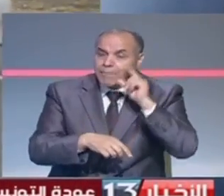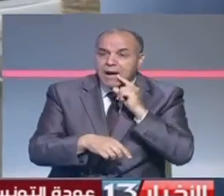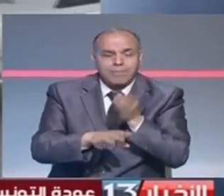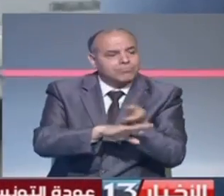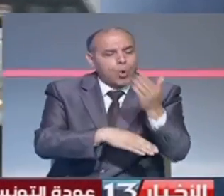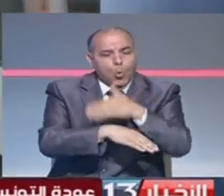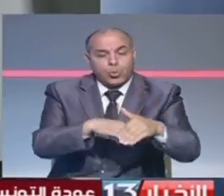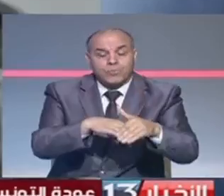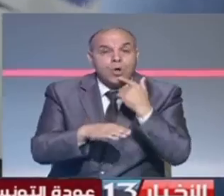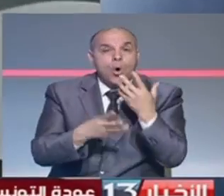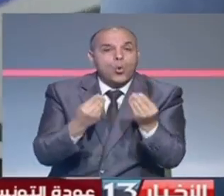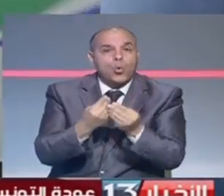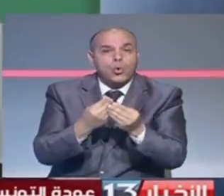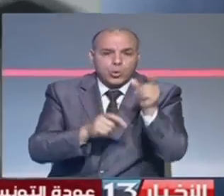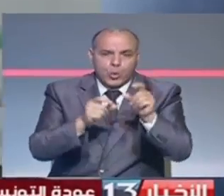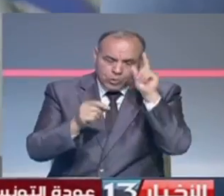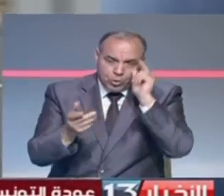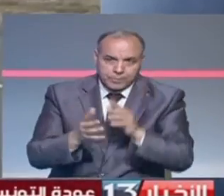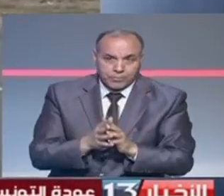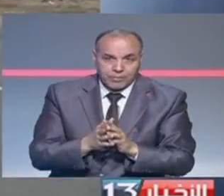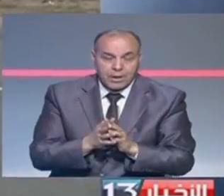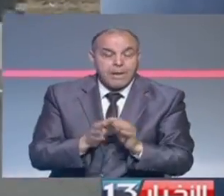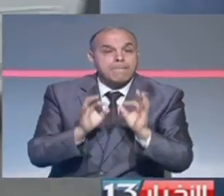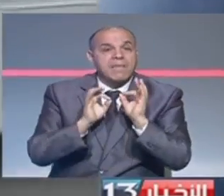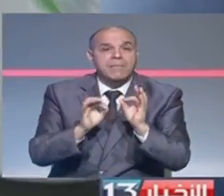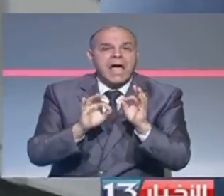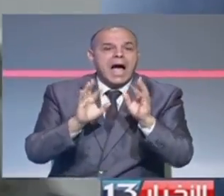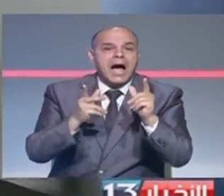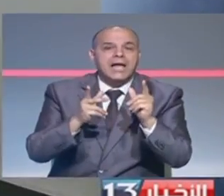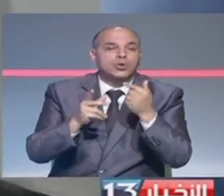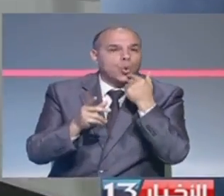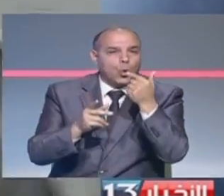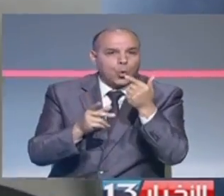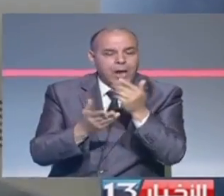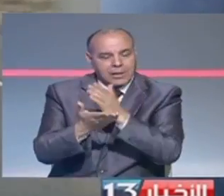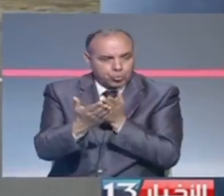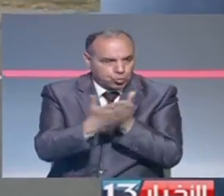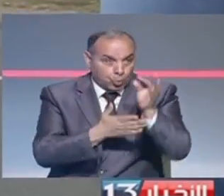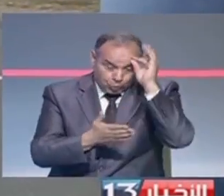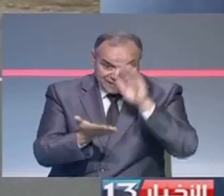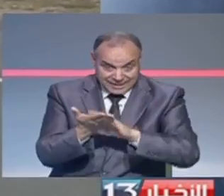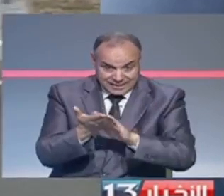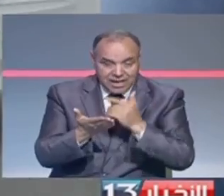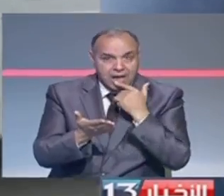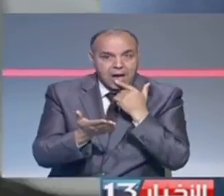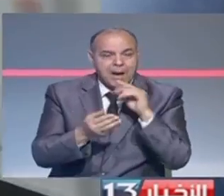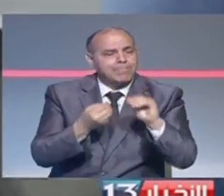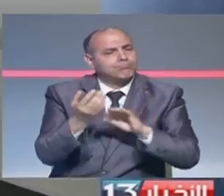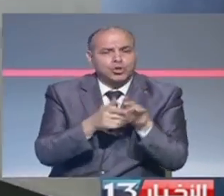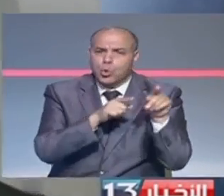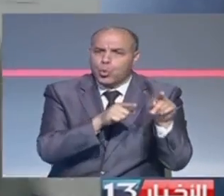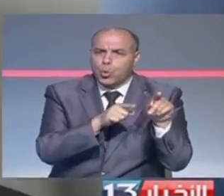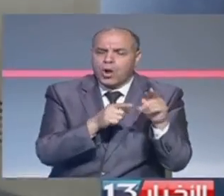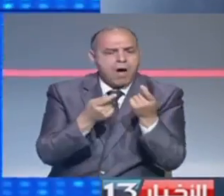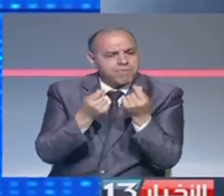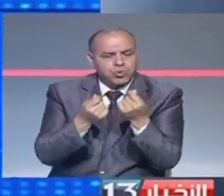المعبر في جانبه التونسي للضغط من اجل ادخالهم الى التراب التونسي بعد تازم اوضاعهم